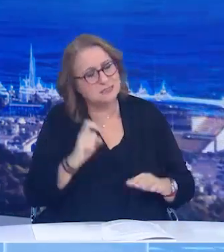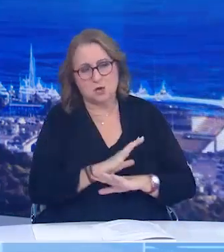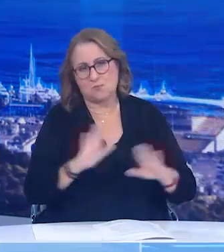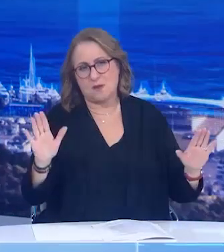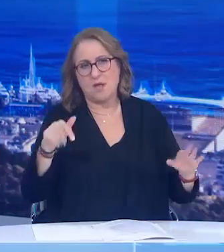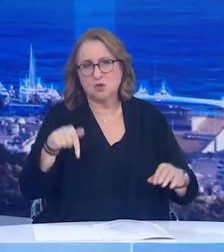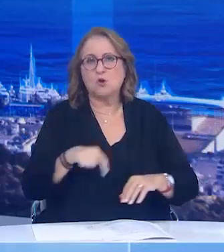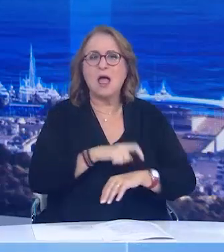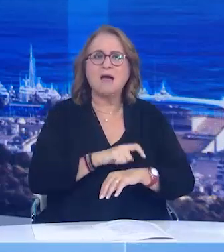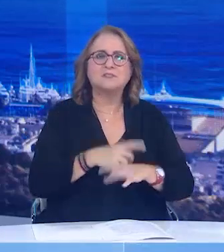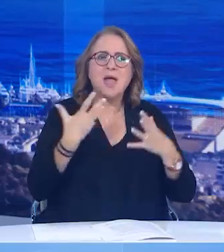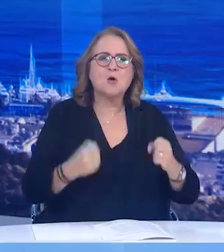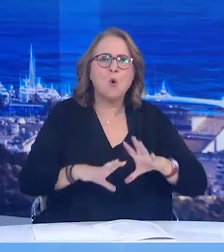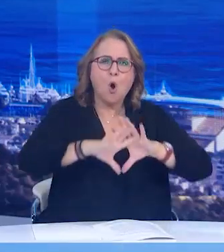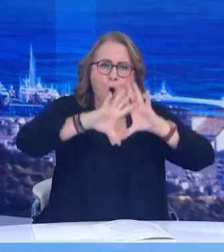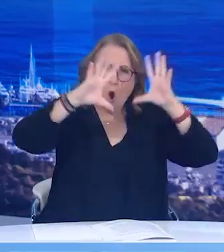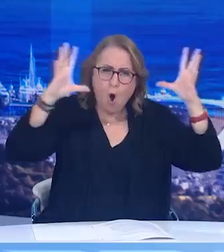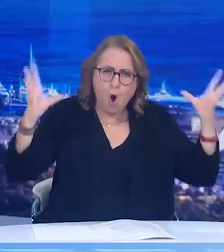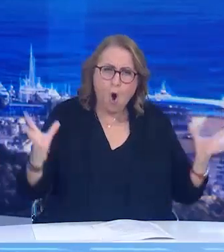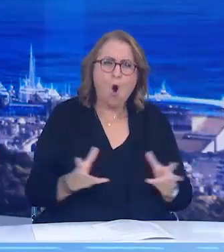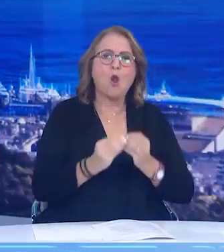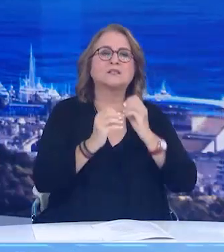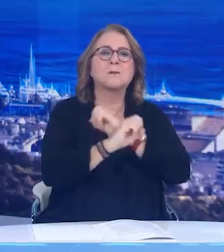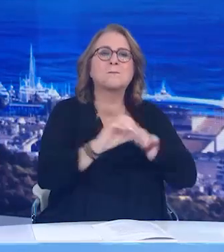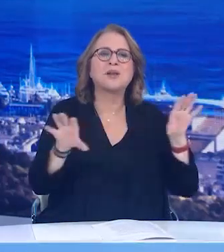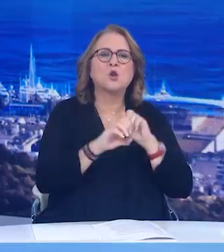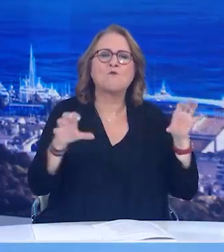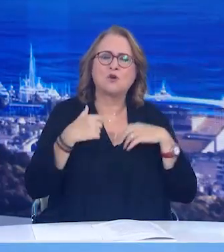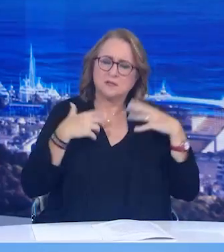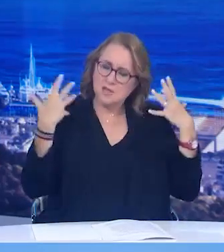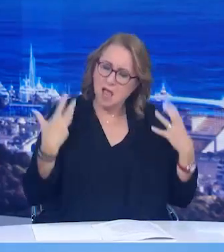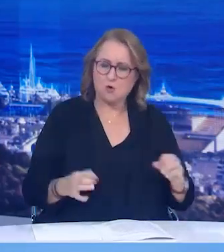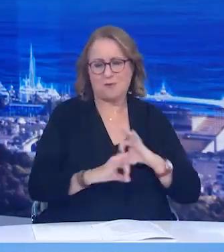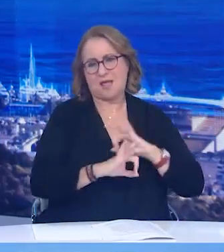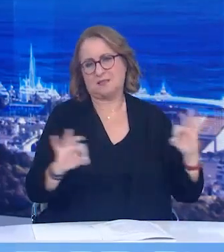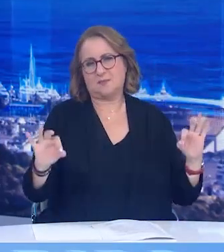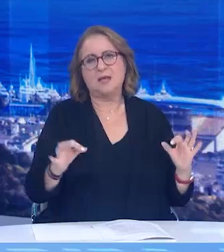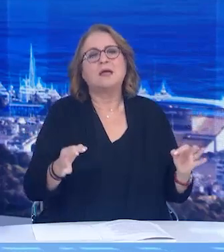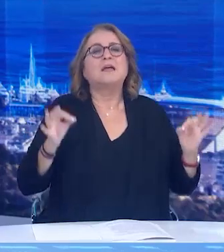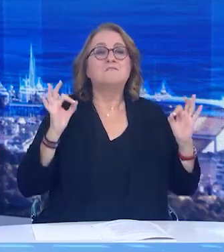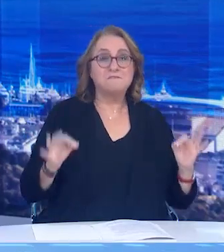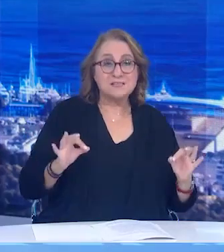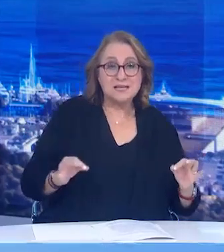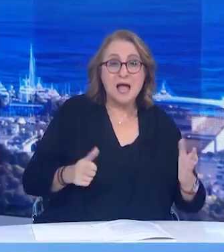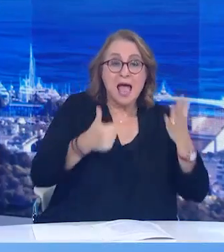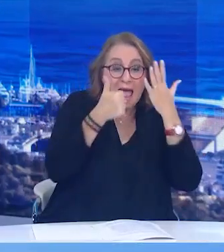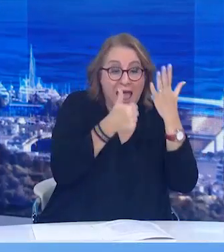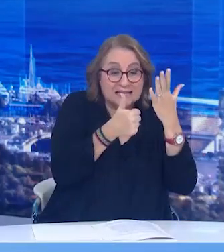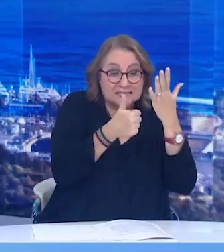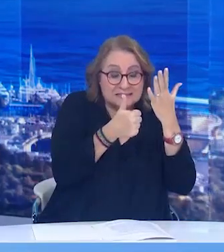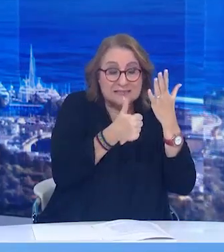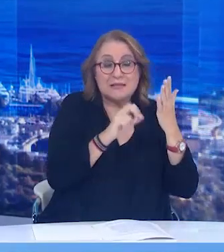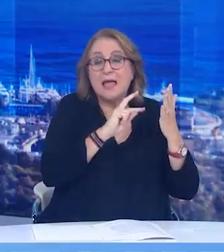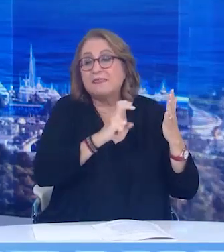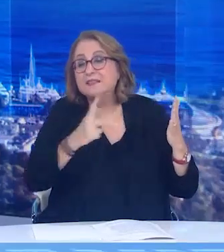τις πληροφορίες στα χέρια μας. Και προφανώς, όταν γίνονται πάνω από 6 δισεκατομμύρια δόσεις εμβολίων, θα υπάρξουν κάποιες